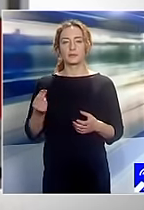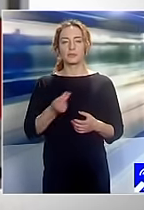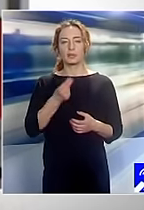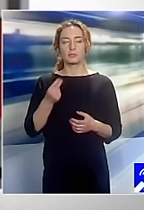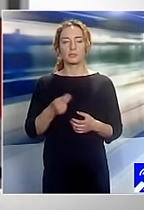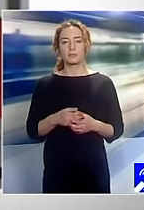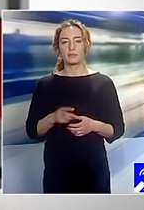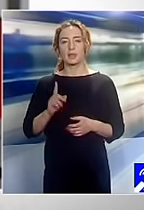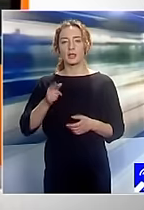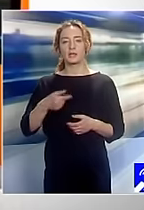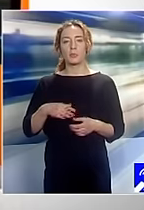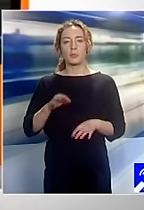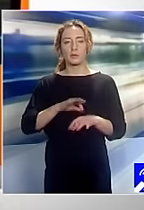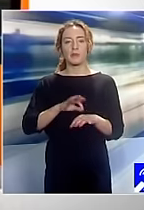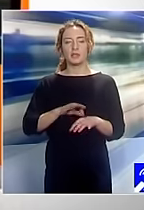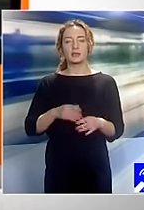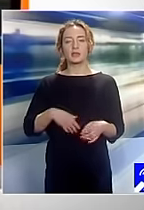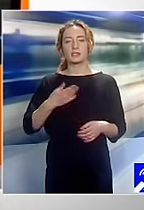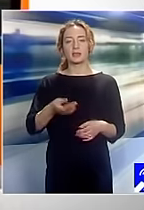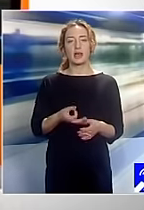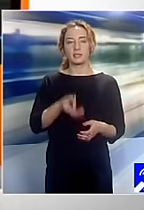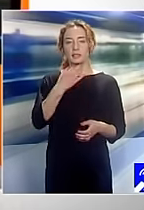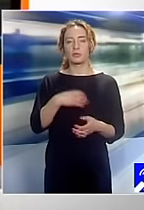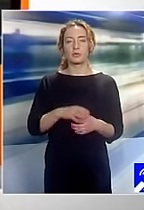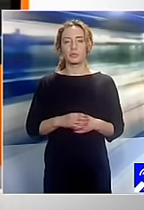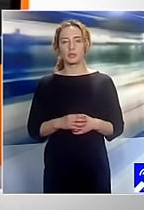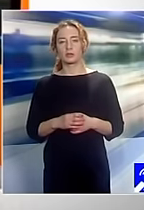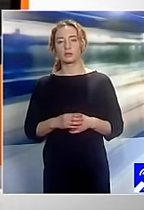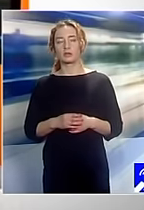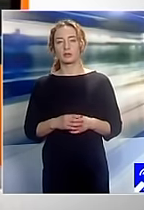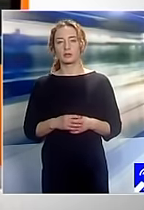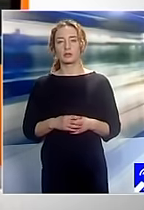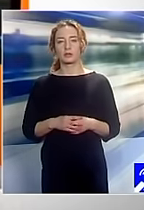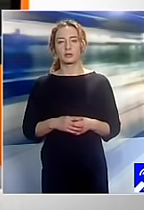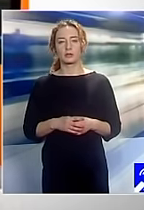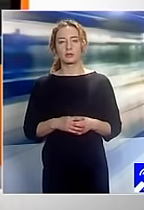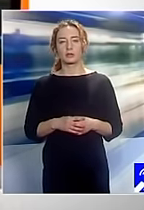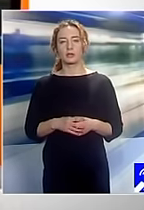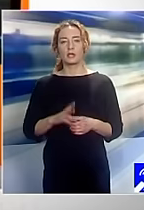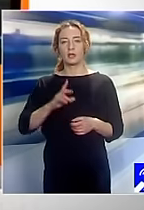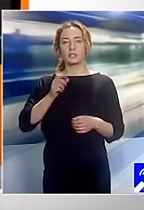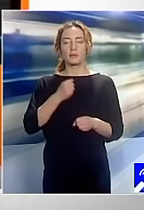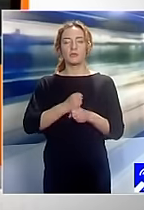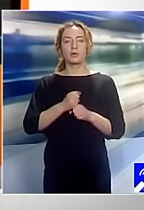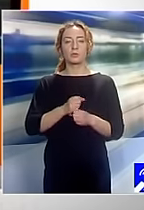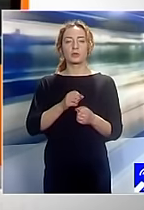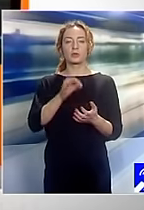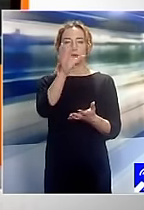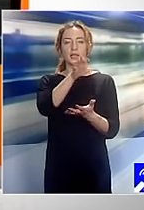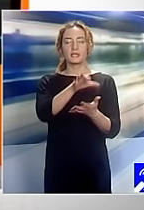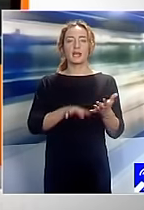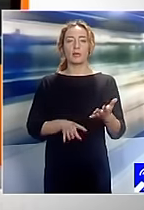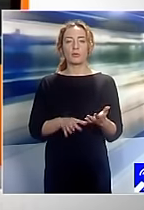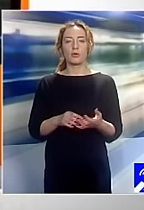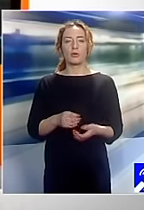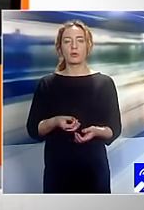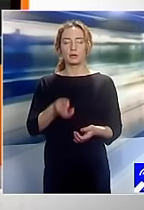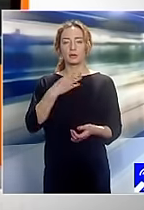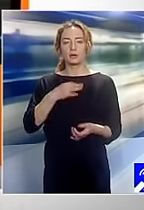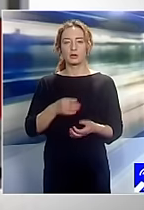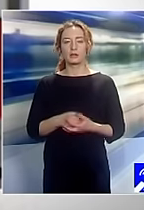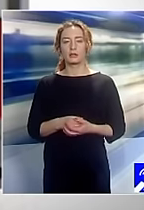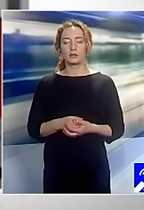să facă un exudat faringian și e, dacă depistează ceva, să facă acea antibiogramă? Da, e corect ce spunem noastră, dar dacă este o